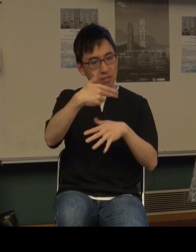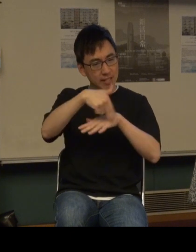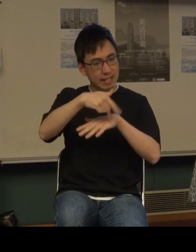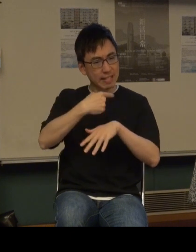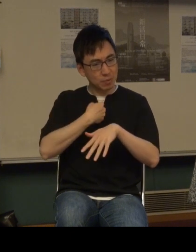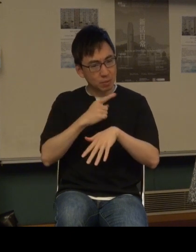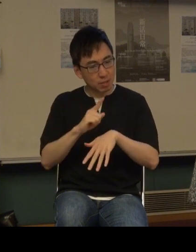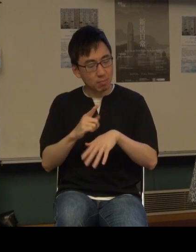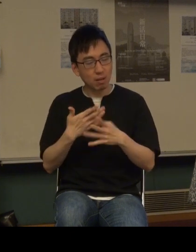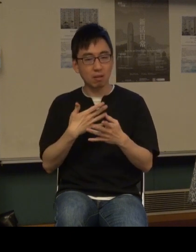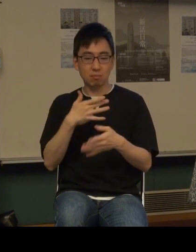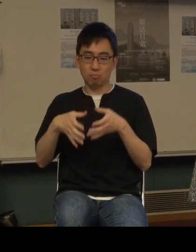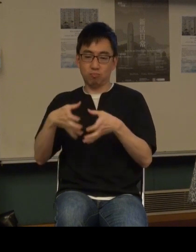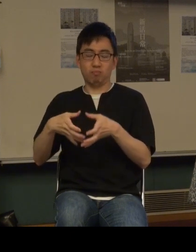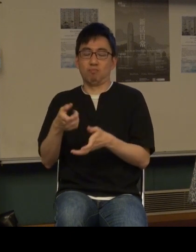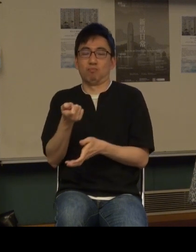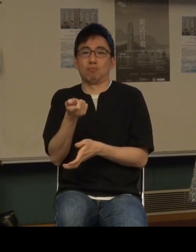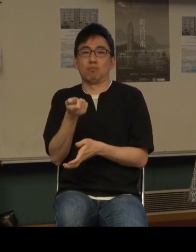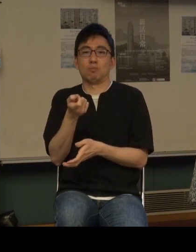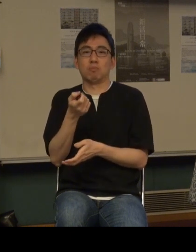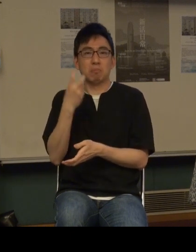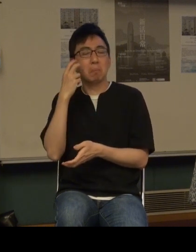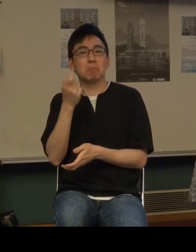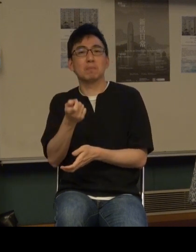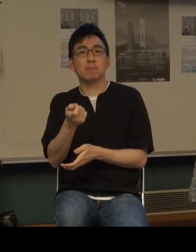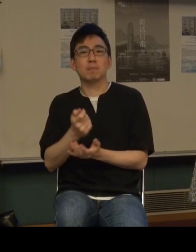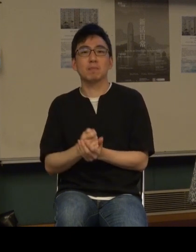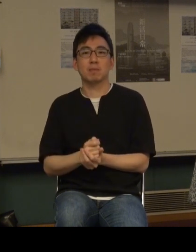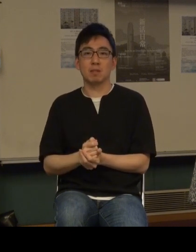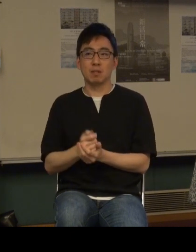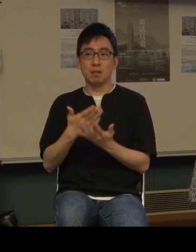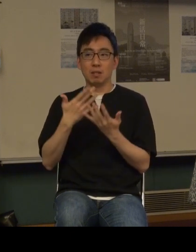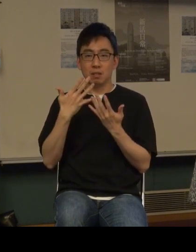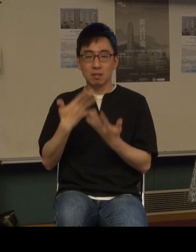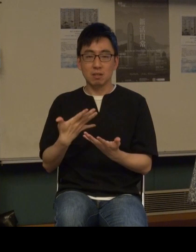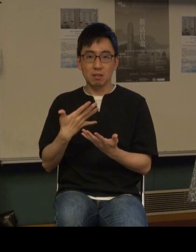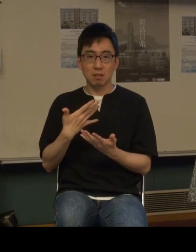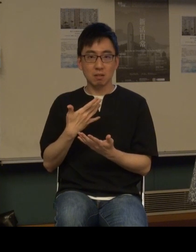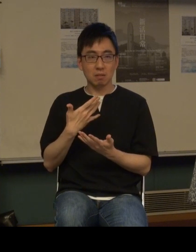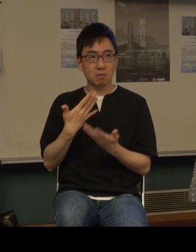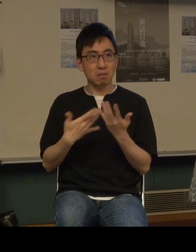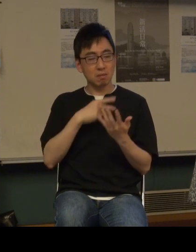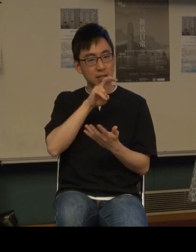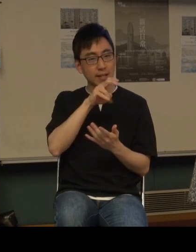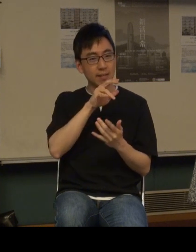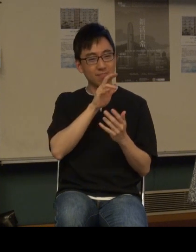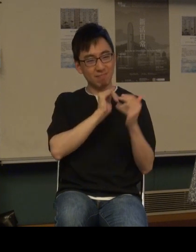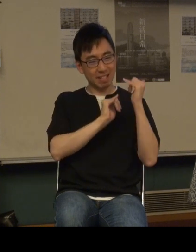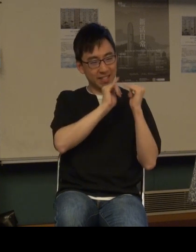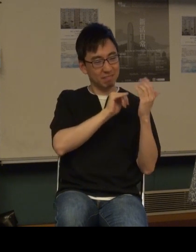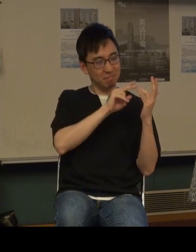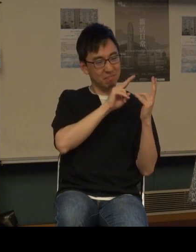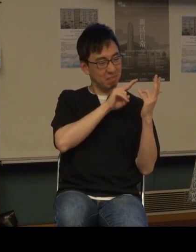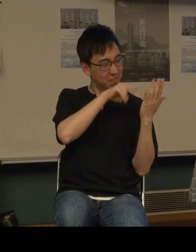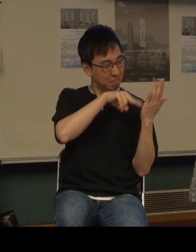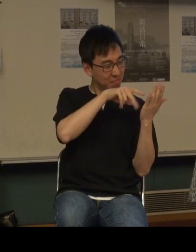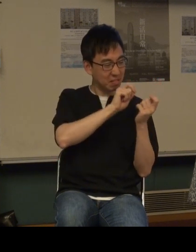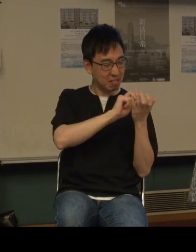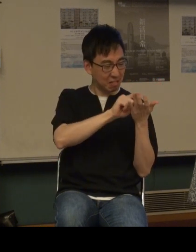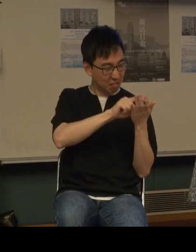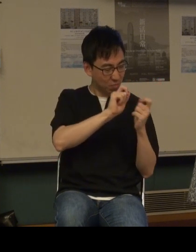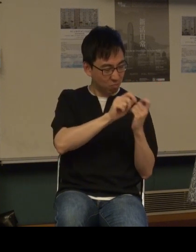咧，個討論咧其實唔係真係好多。而家我哋睇翻一啲即係歷史嘅資料啊，一啲檔案嘅資料